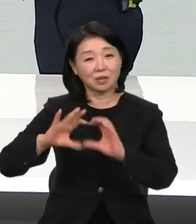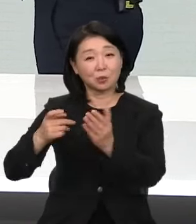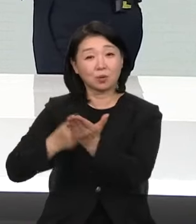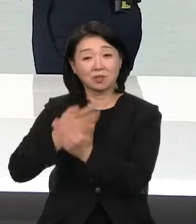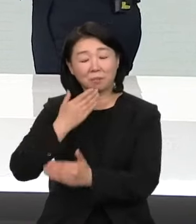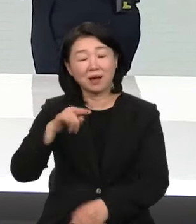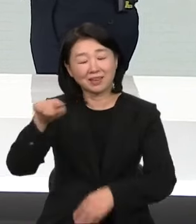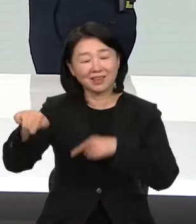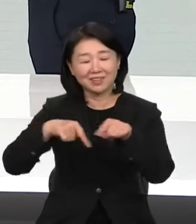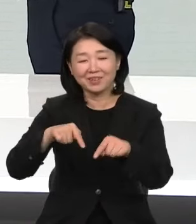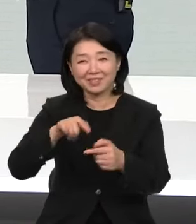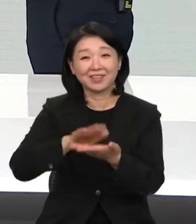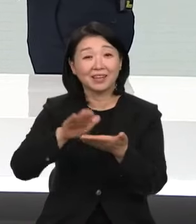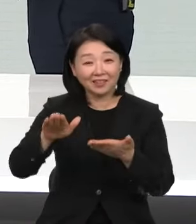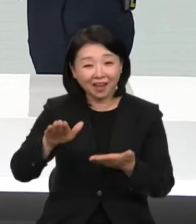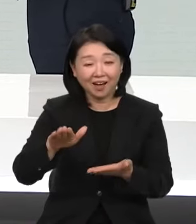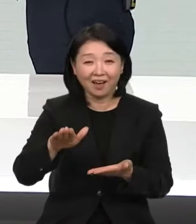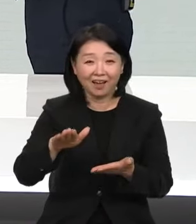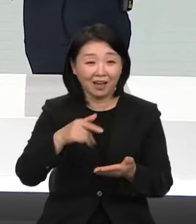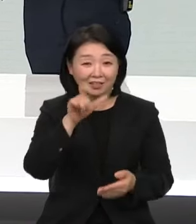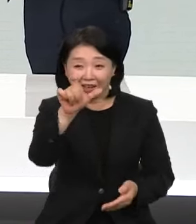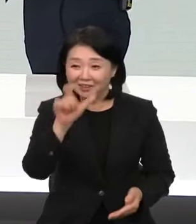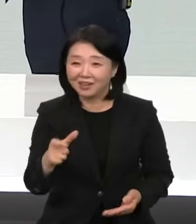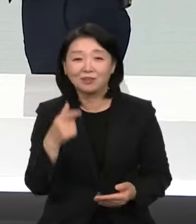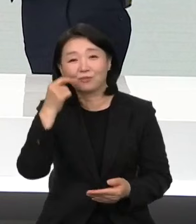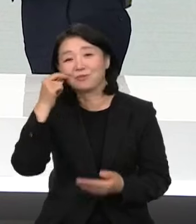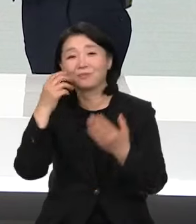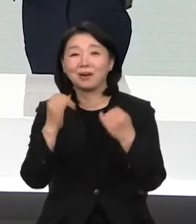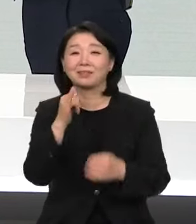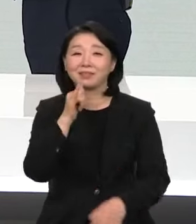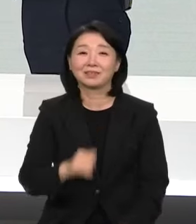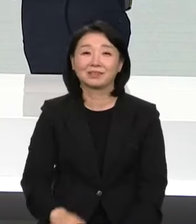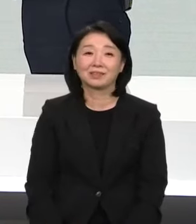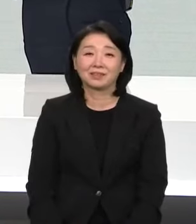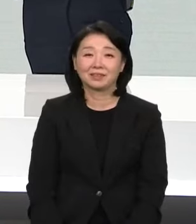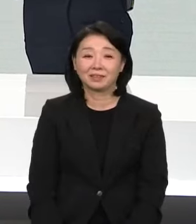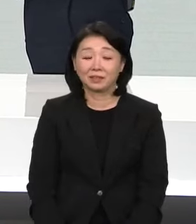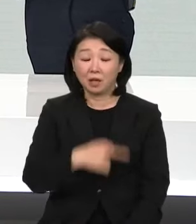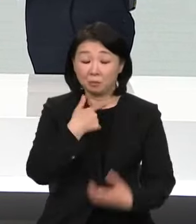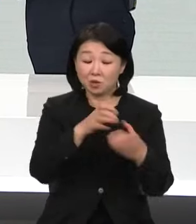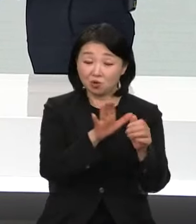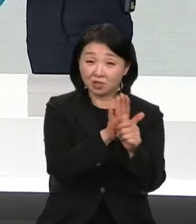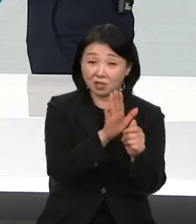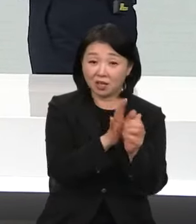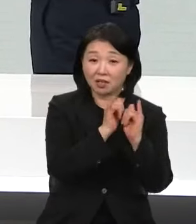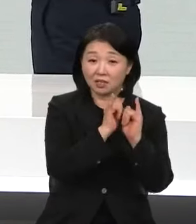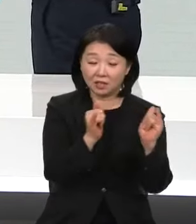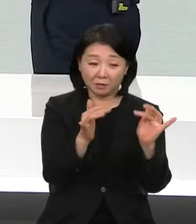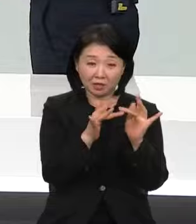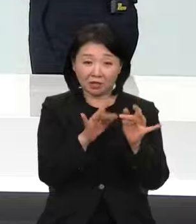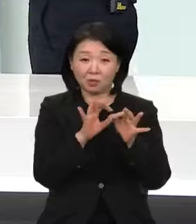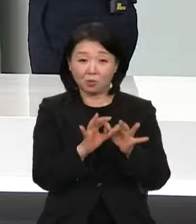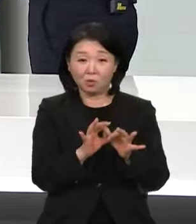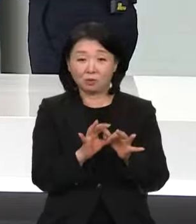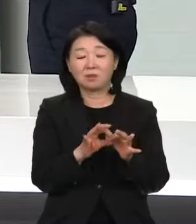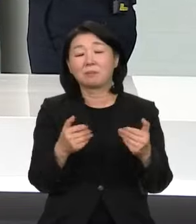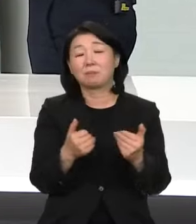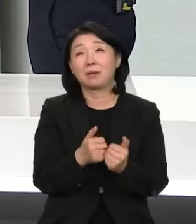정치다 이런 또 민들이 유행하고 있습니다 하지만 이제 또 민주당을 지지하는 성향의 온라인 커뮤니티에서는